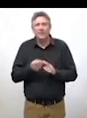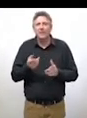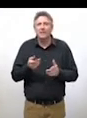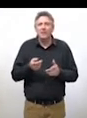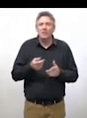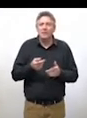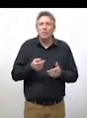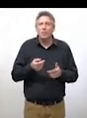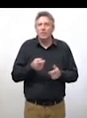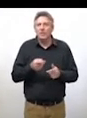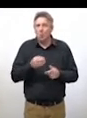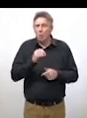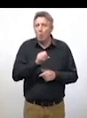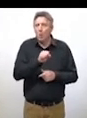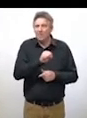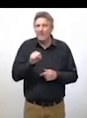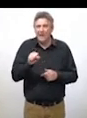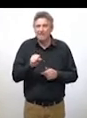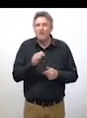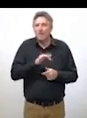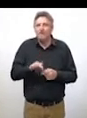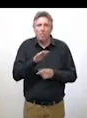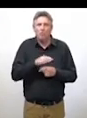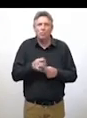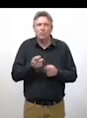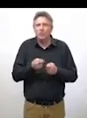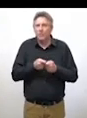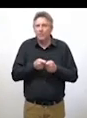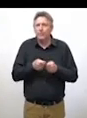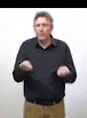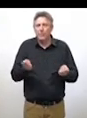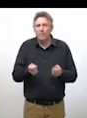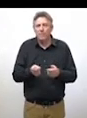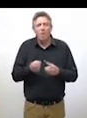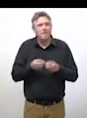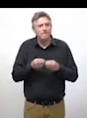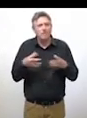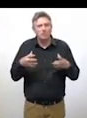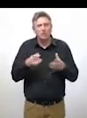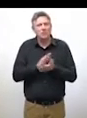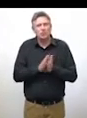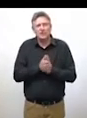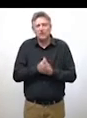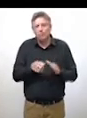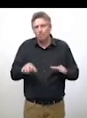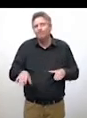des acteurs de l'ESS, en France principalement, voire très majoritairement des associations.